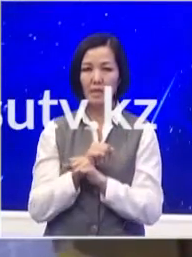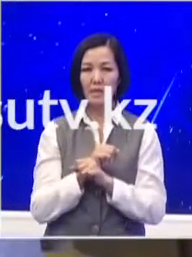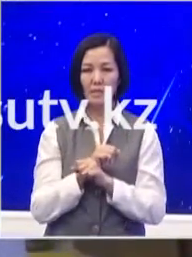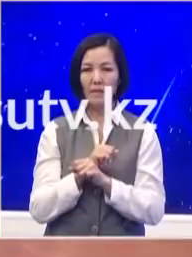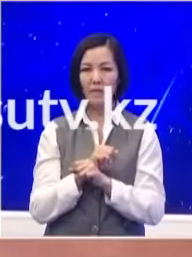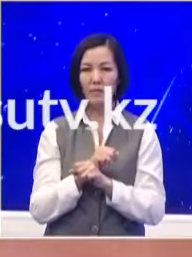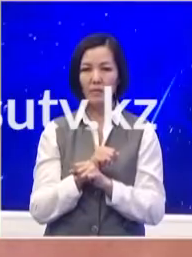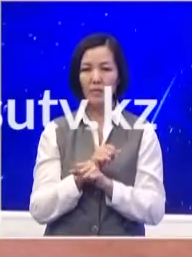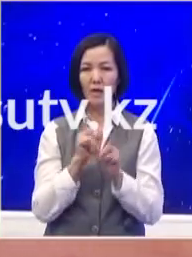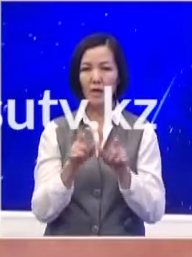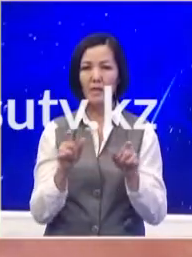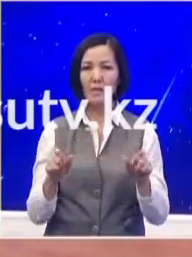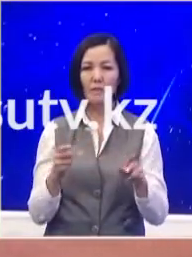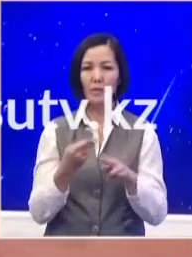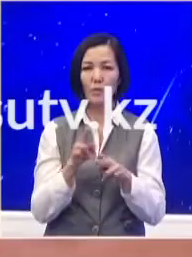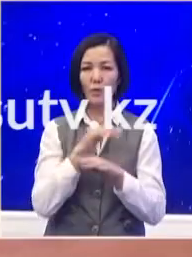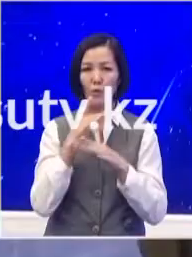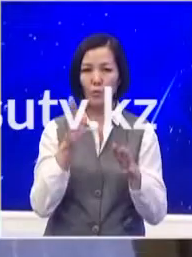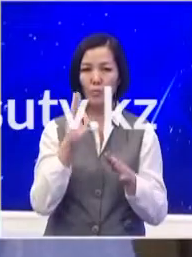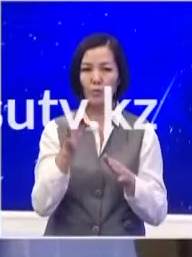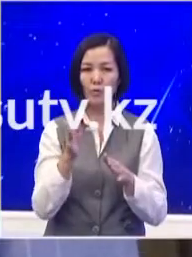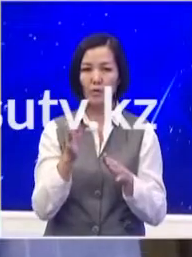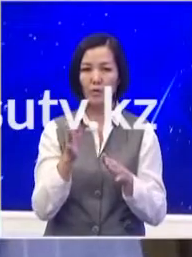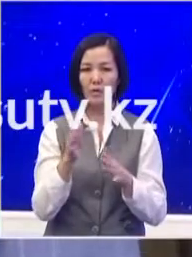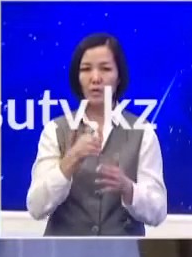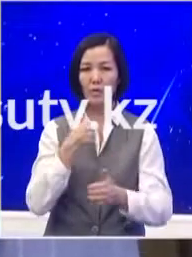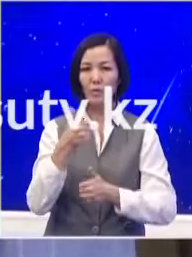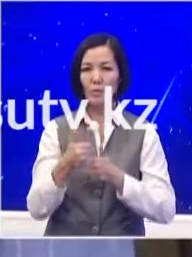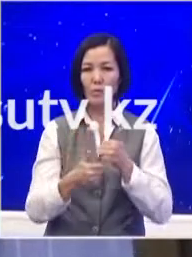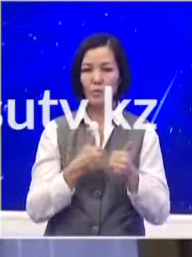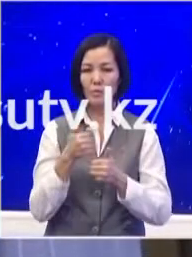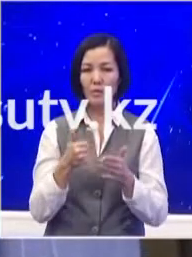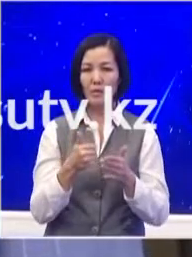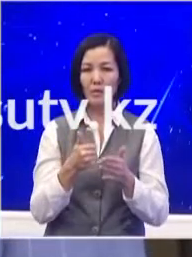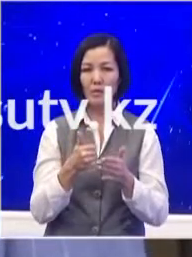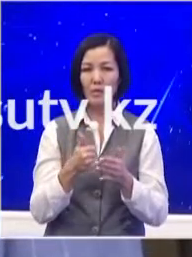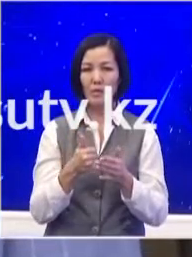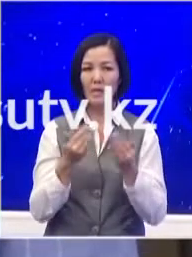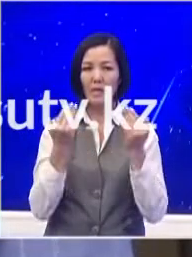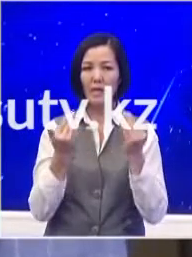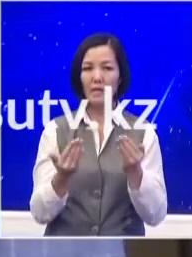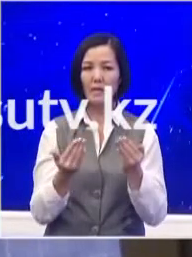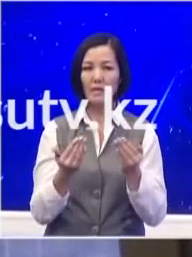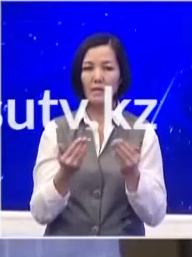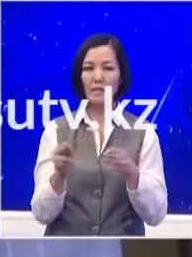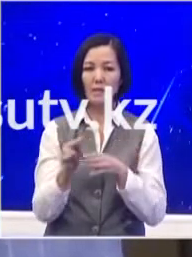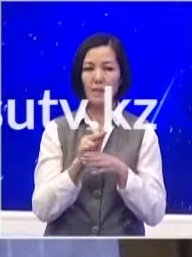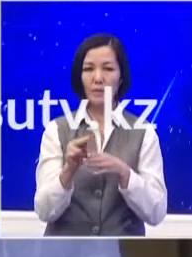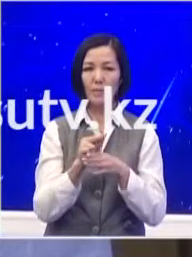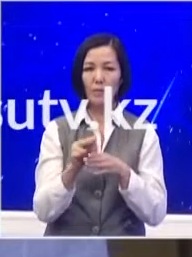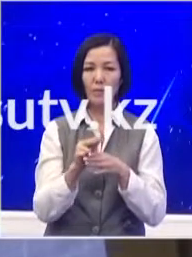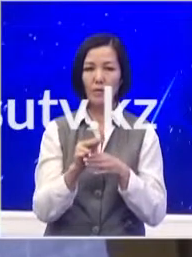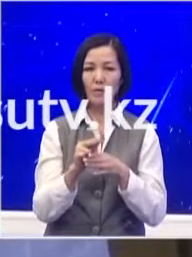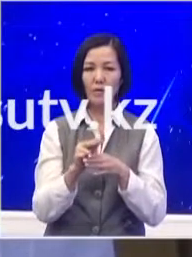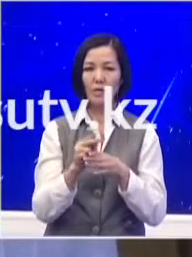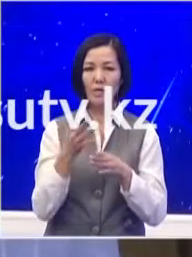демалушылар өте көп болады. Реконструкция бойынша конкурсіне процедуралар жүріп жатыр. Әлі ремонт қашан